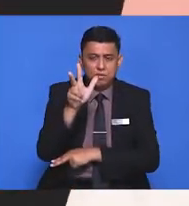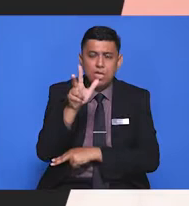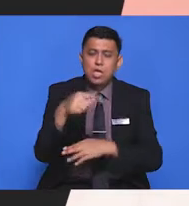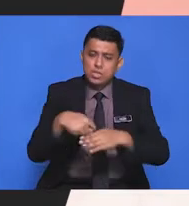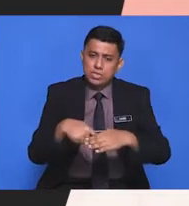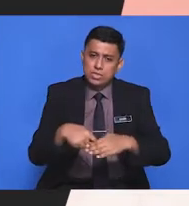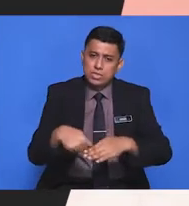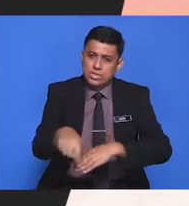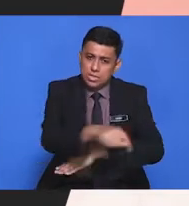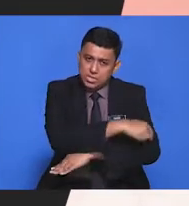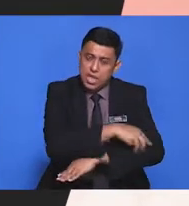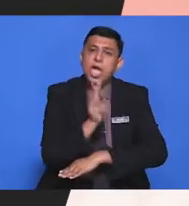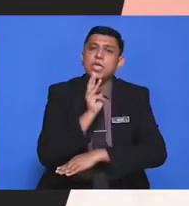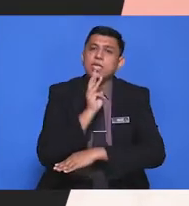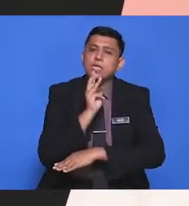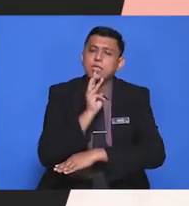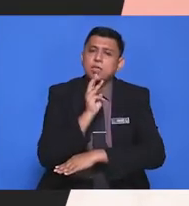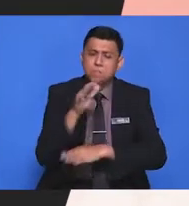jadi yang terbesar di Asia Tenggara?